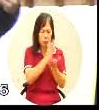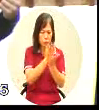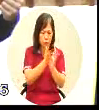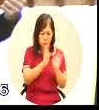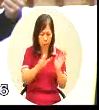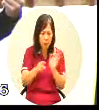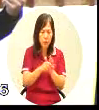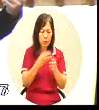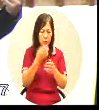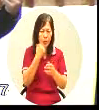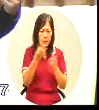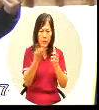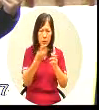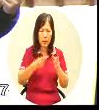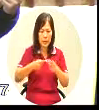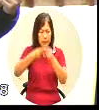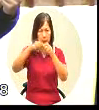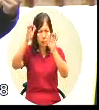就是